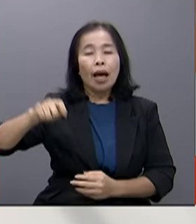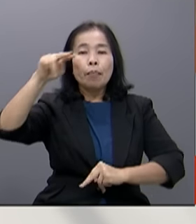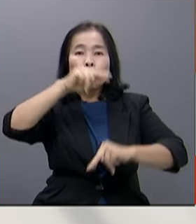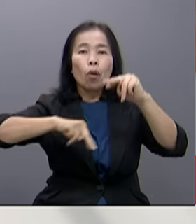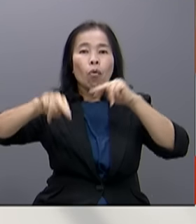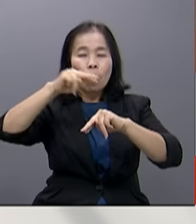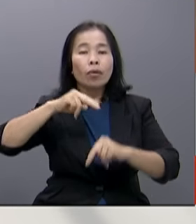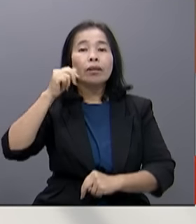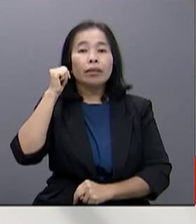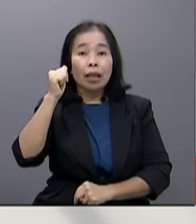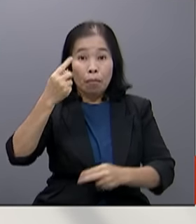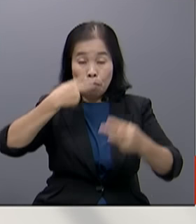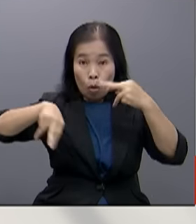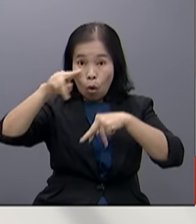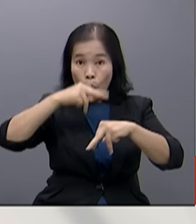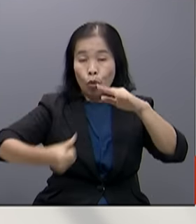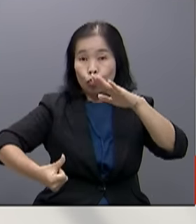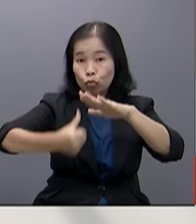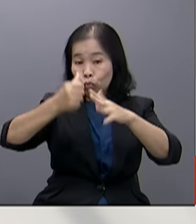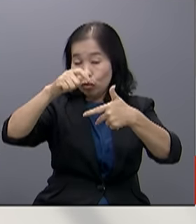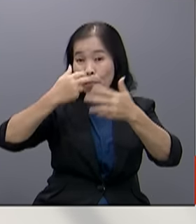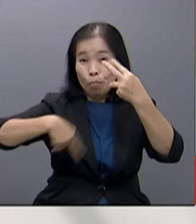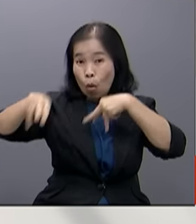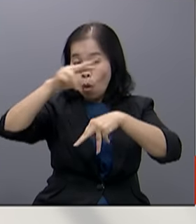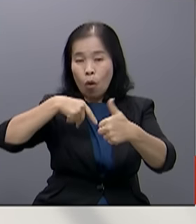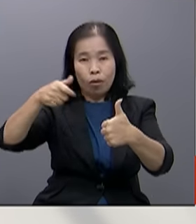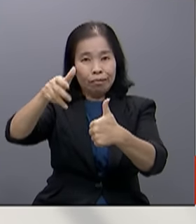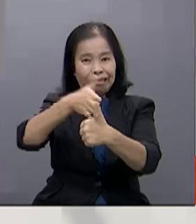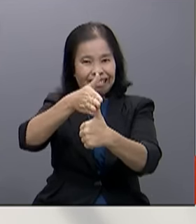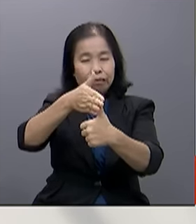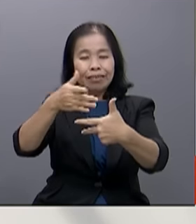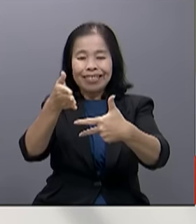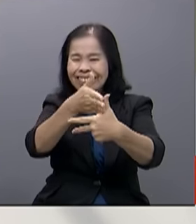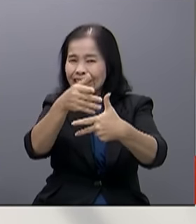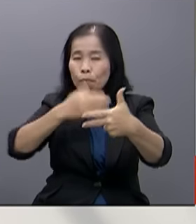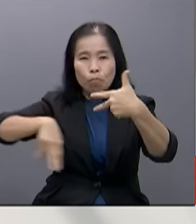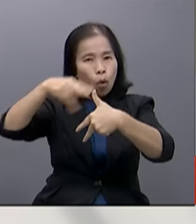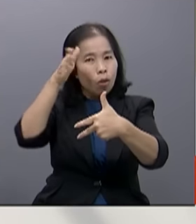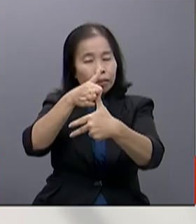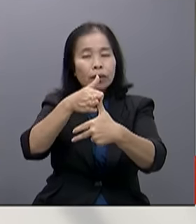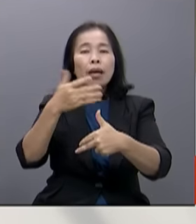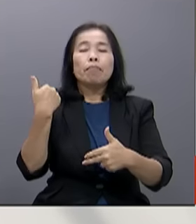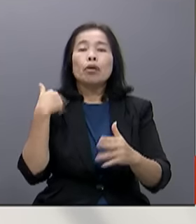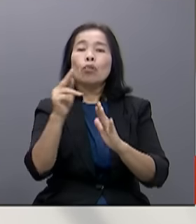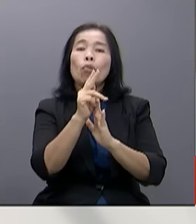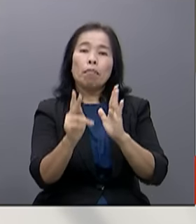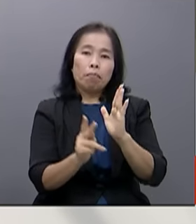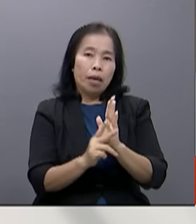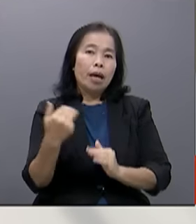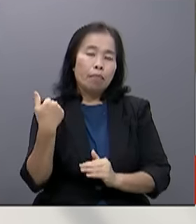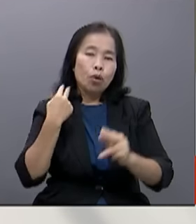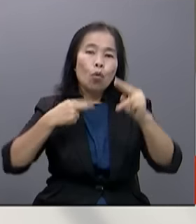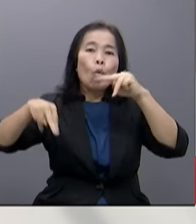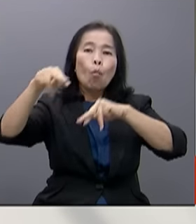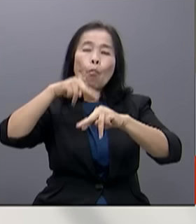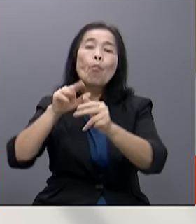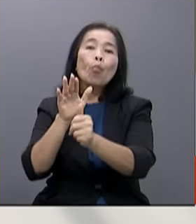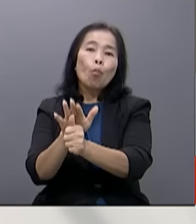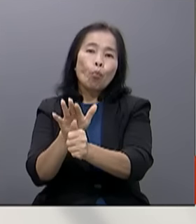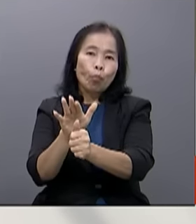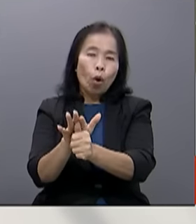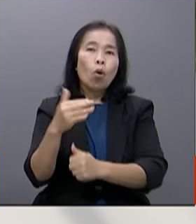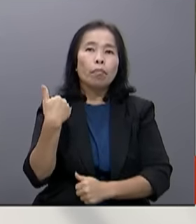นะครับศาลปกครองสูงสุดต่อไปก็จะเห็นได้เห็นว่ากฎหมายมีมาตรการในการที่จะคุ้มครองข้าราชการตำรวจ